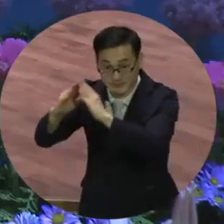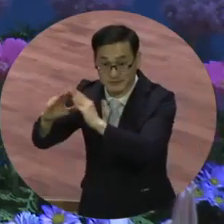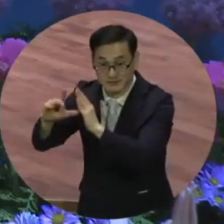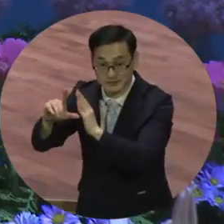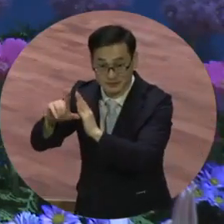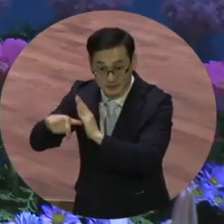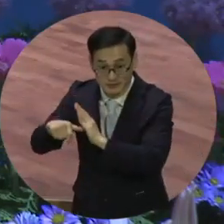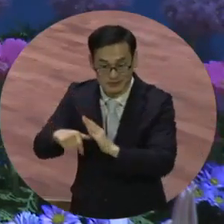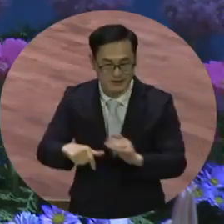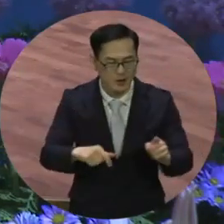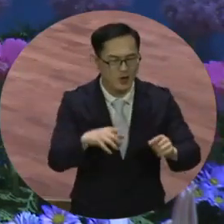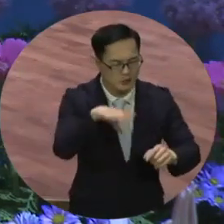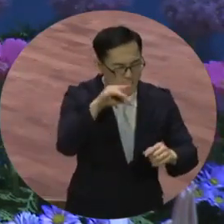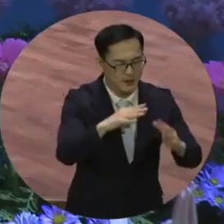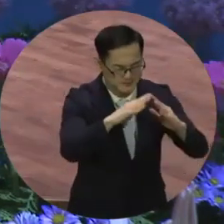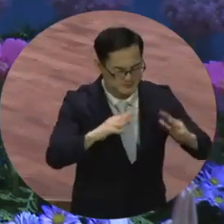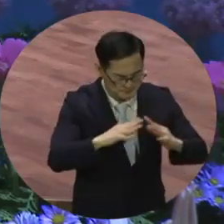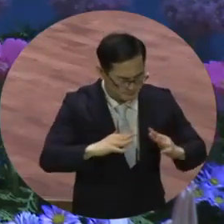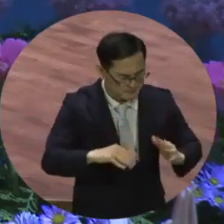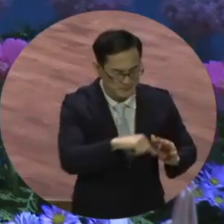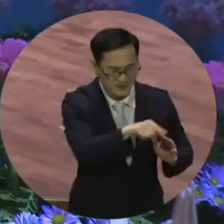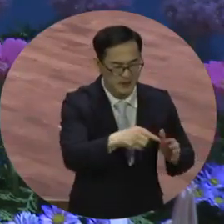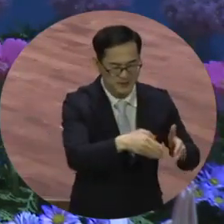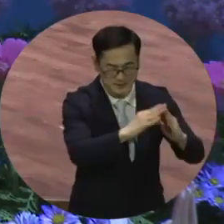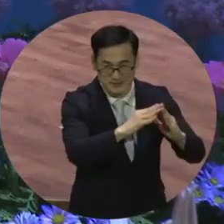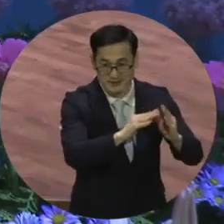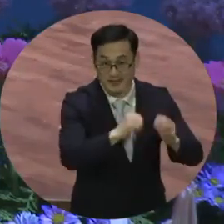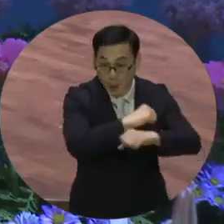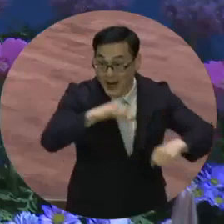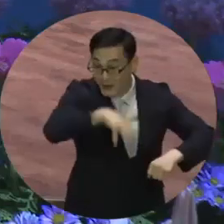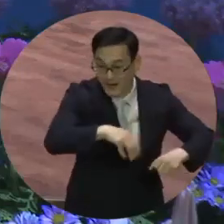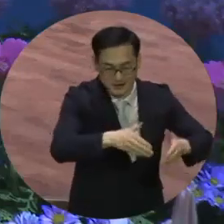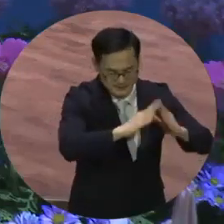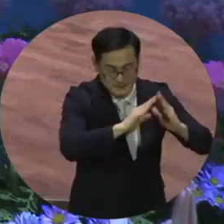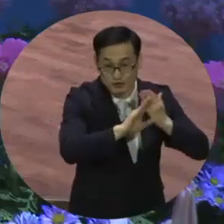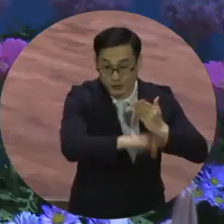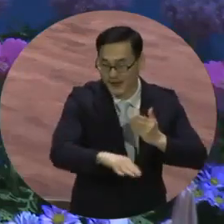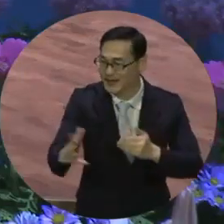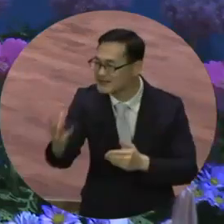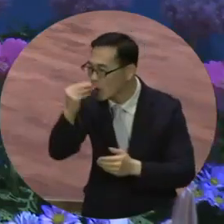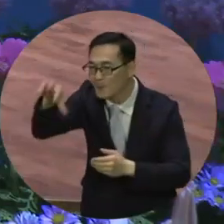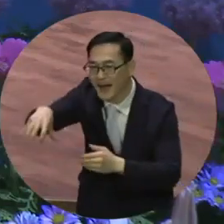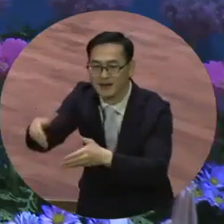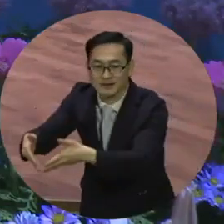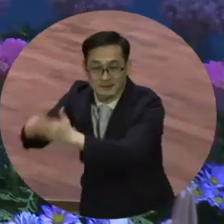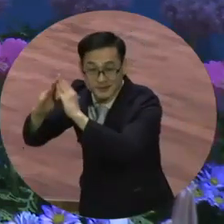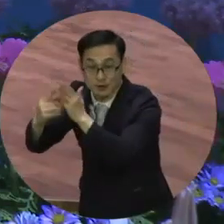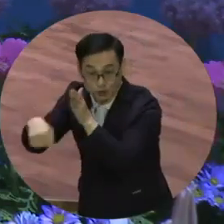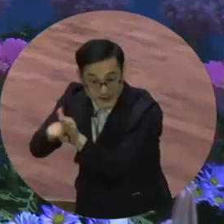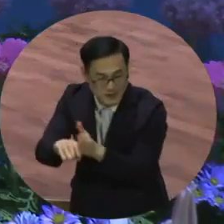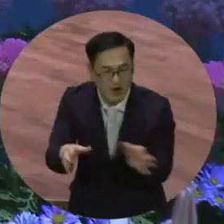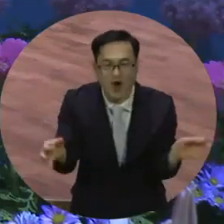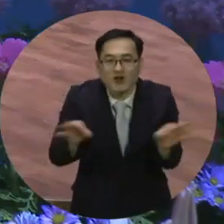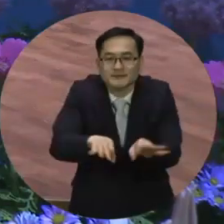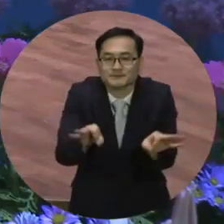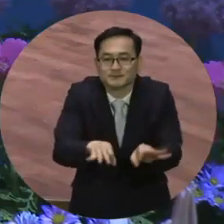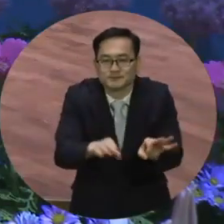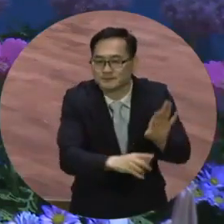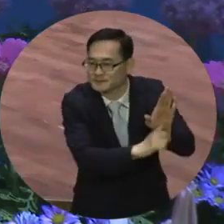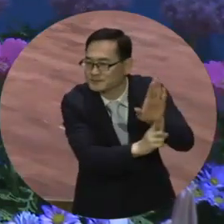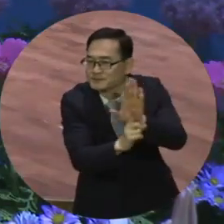성막을 위한 헌금을, 이 헌물을 드리는 그런 장면이 쭉 기록되죠. 그런데 독특한